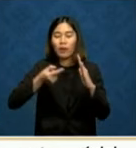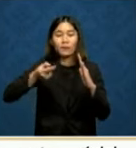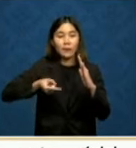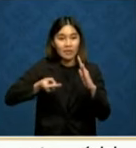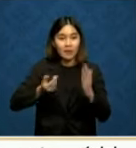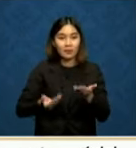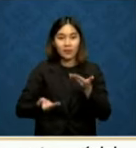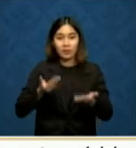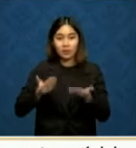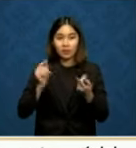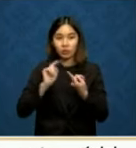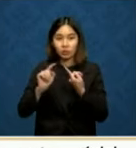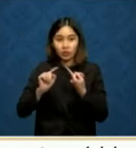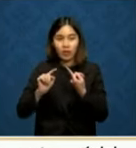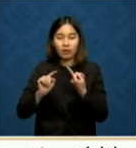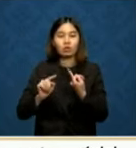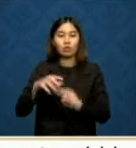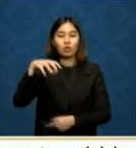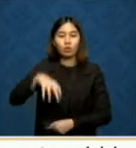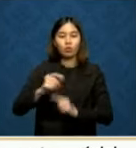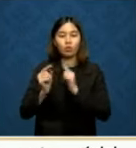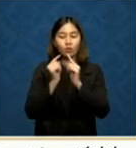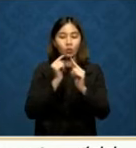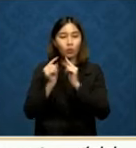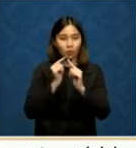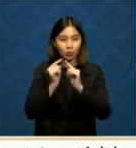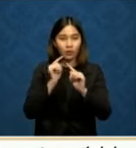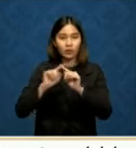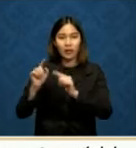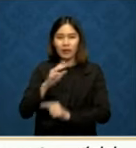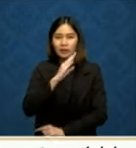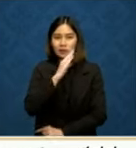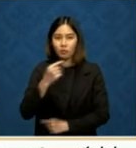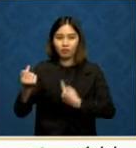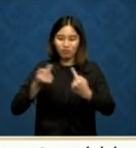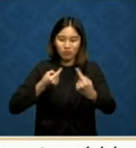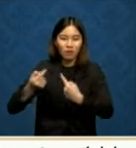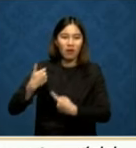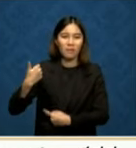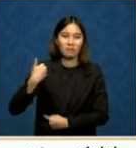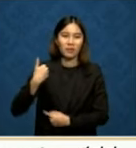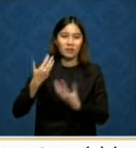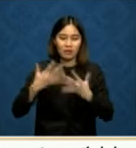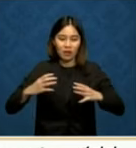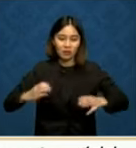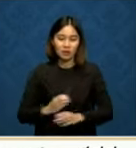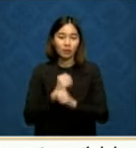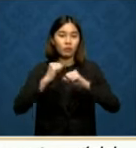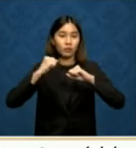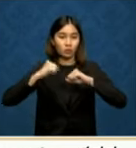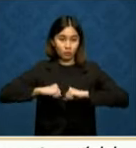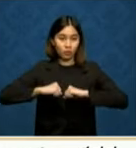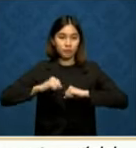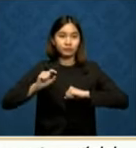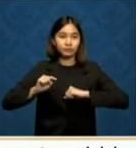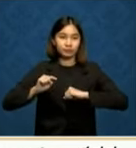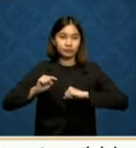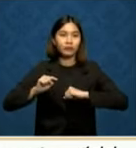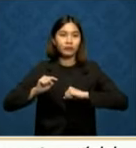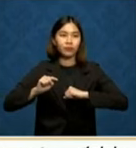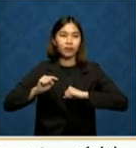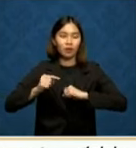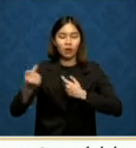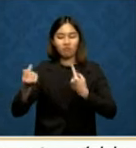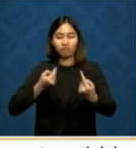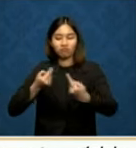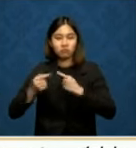รือในส่วนของหน่วยประสานงานเนี่ยถ้ามีเรื่องรองเรีนมาแล้วเราตกลงกันเนี่ยเรื่อง